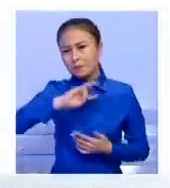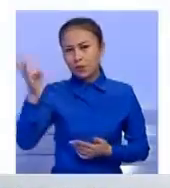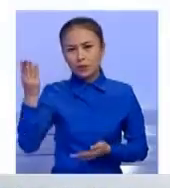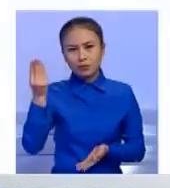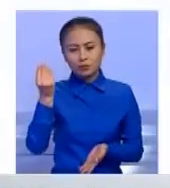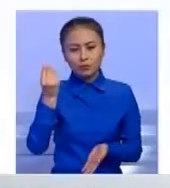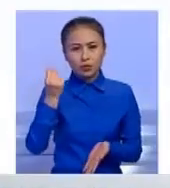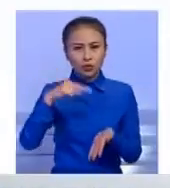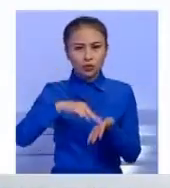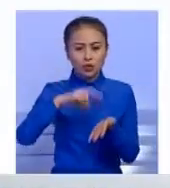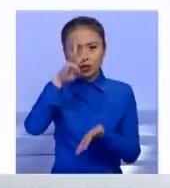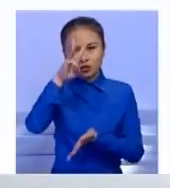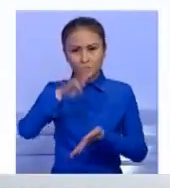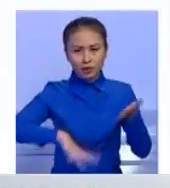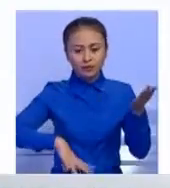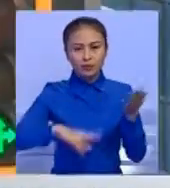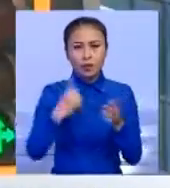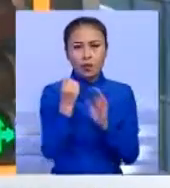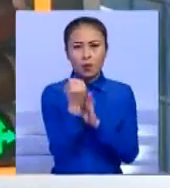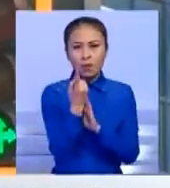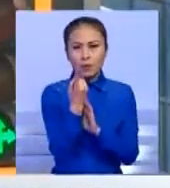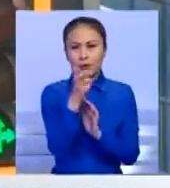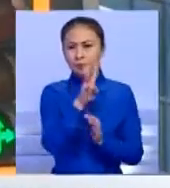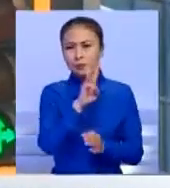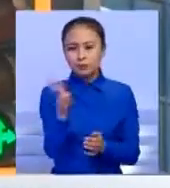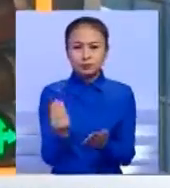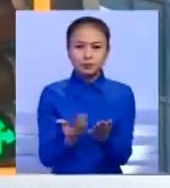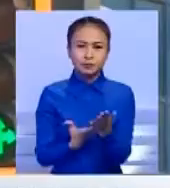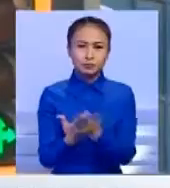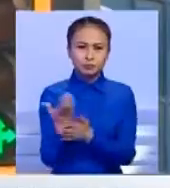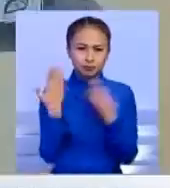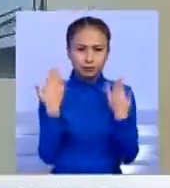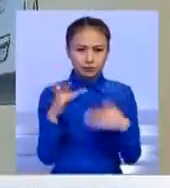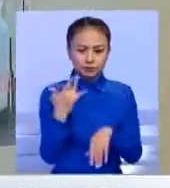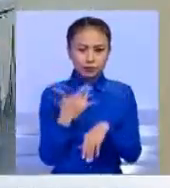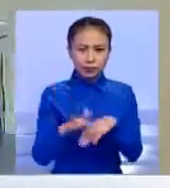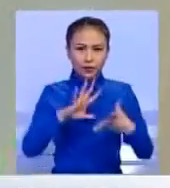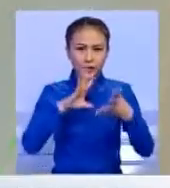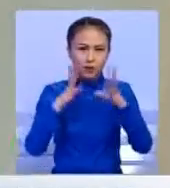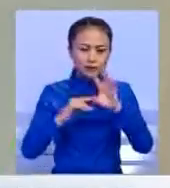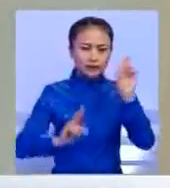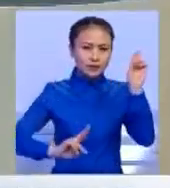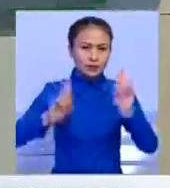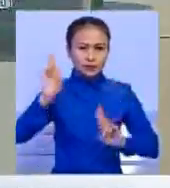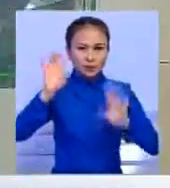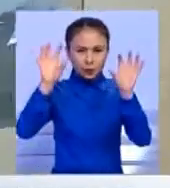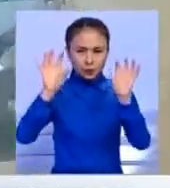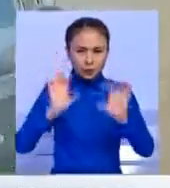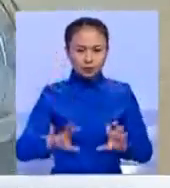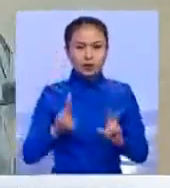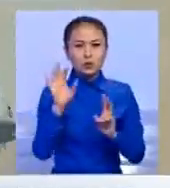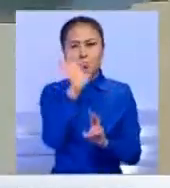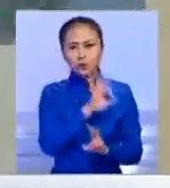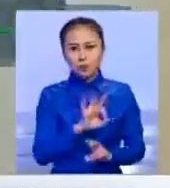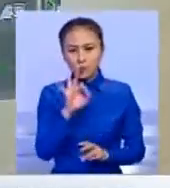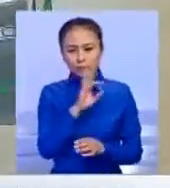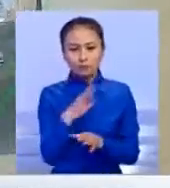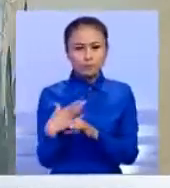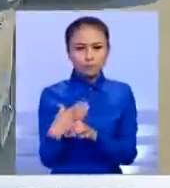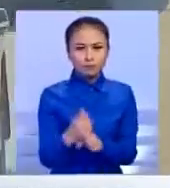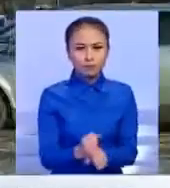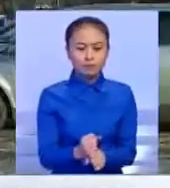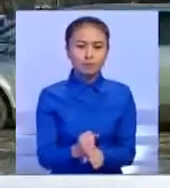астам айыппұл салынып, оның 11 миллион теңгесі өтеліпті. Бастысы, жол ережесін өрескел бұзу жайттары